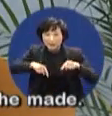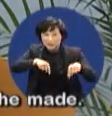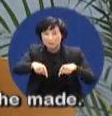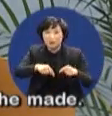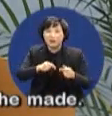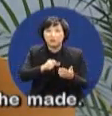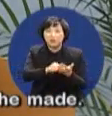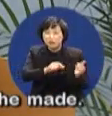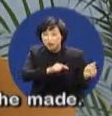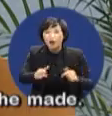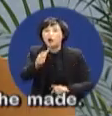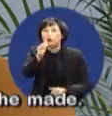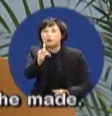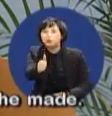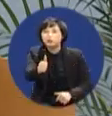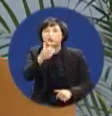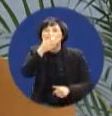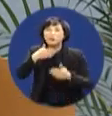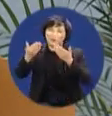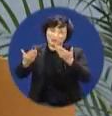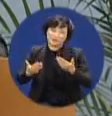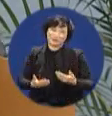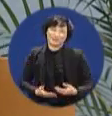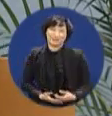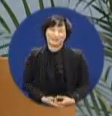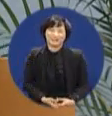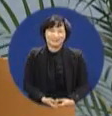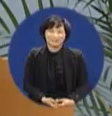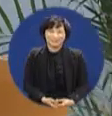수 있는 만물의 영장으로 축복했으니